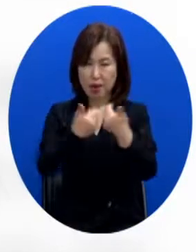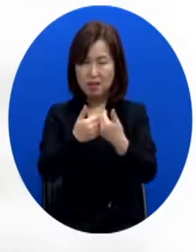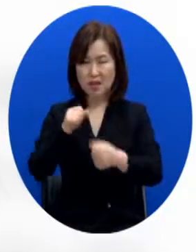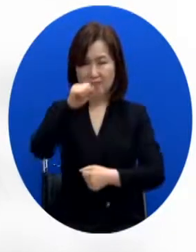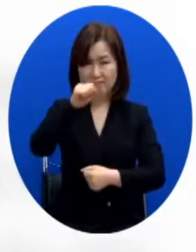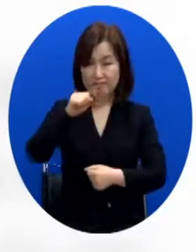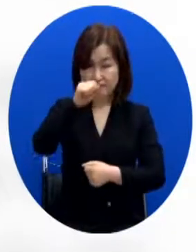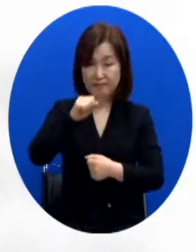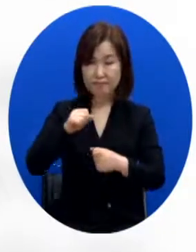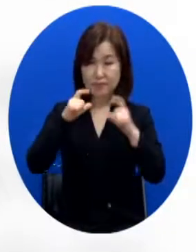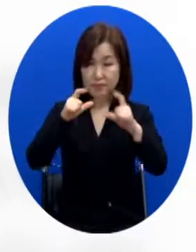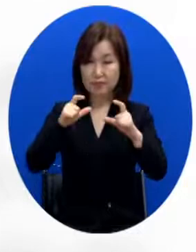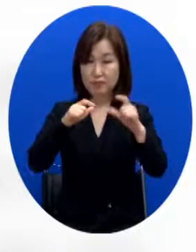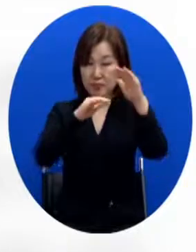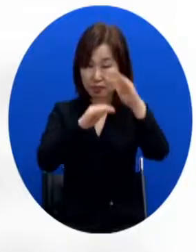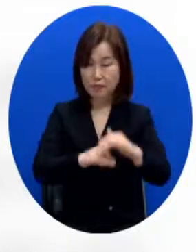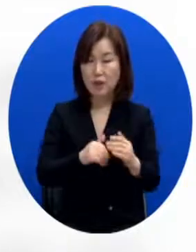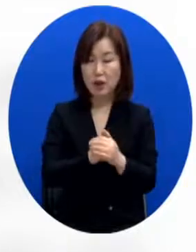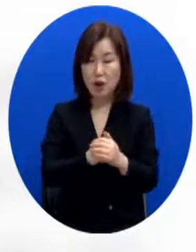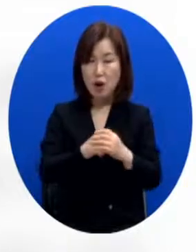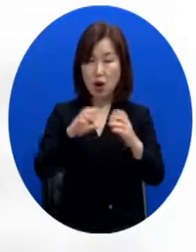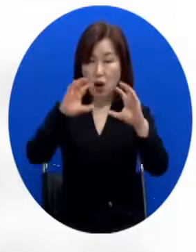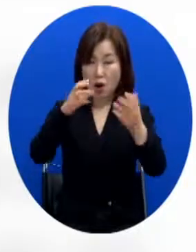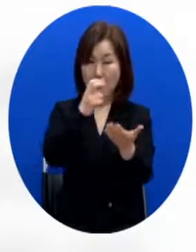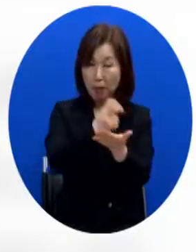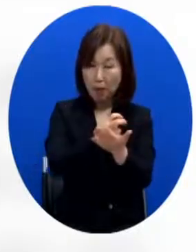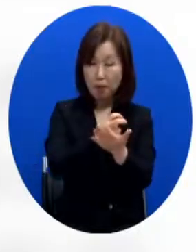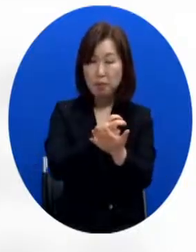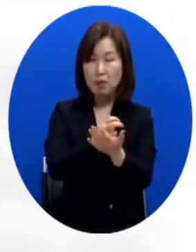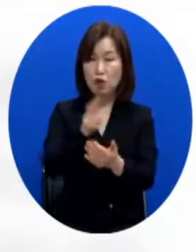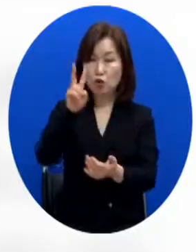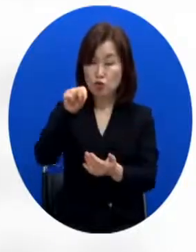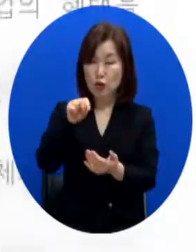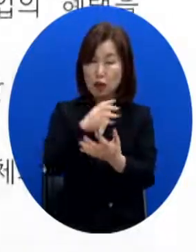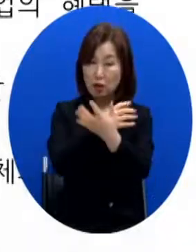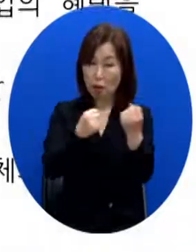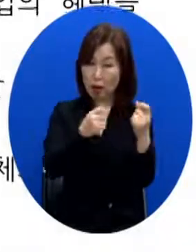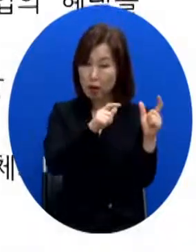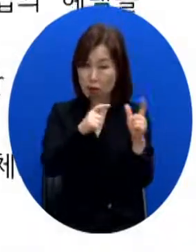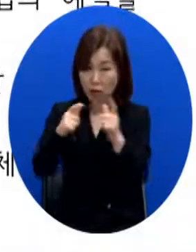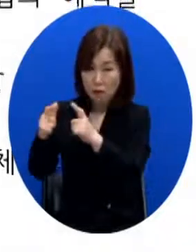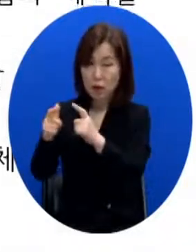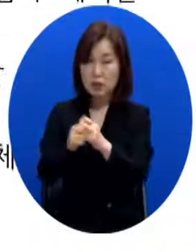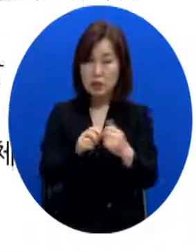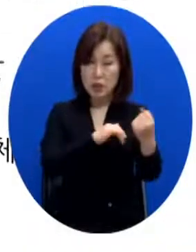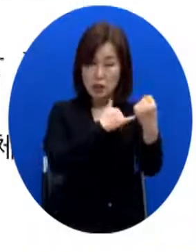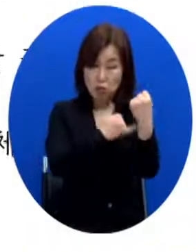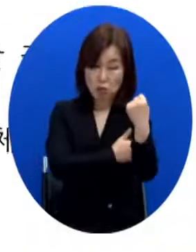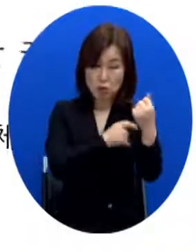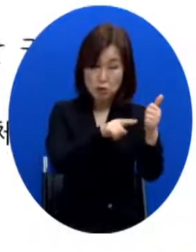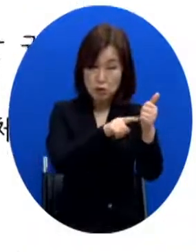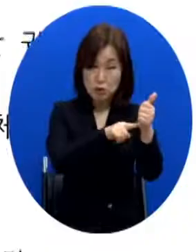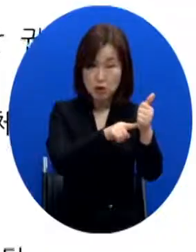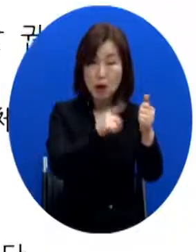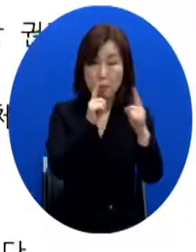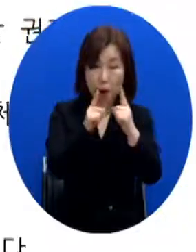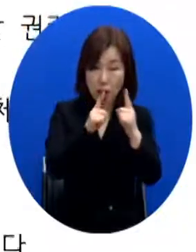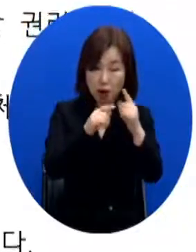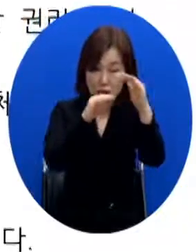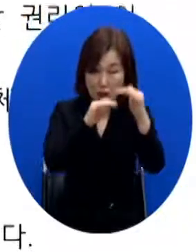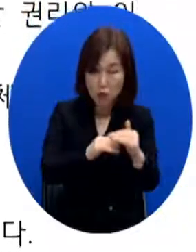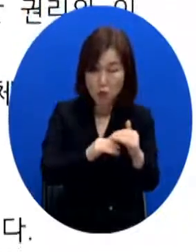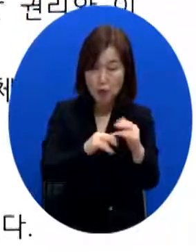연구소 년 성명에서 헌법과 세계인권선언 un 협약 등 인권이 가 인용한 판단 기준 어디에도